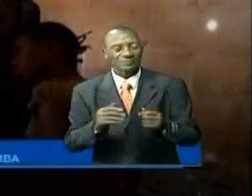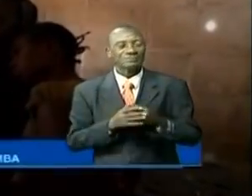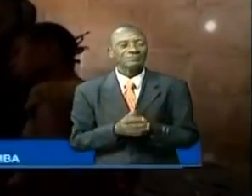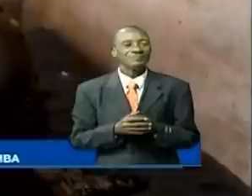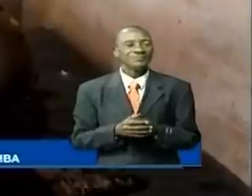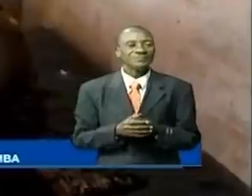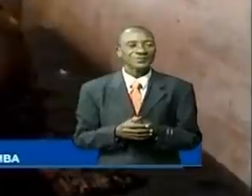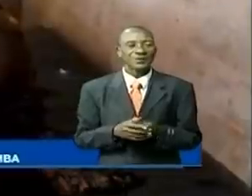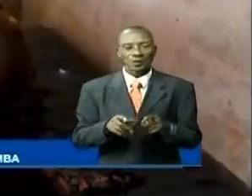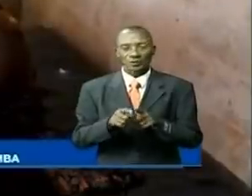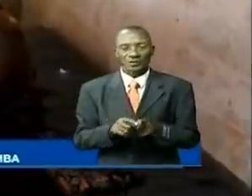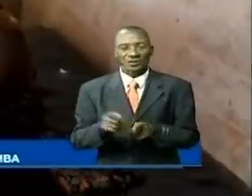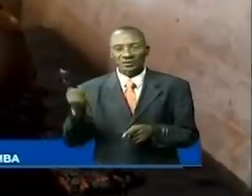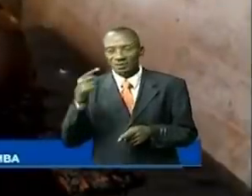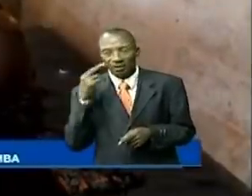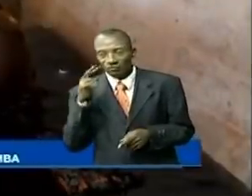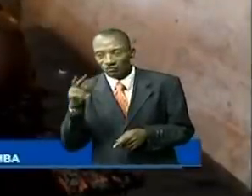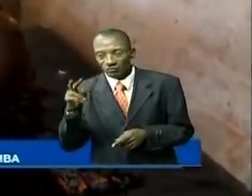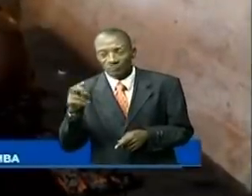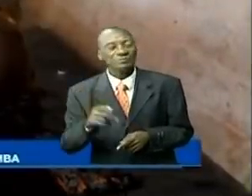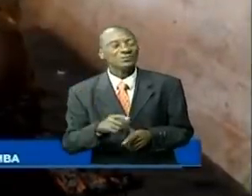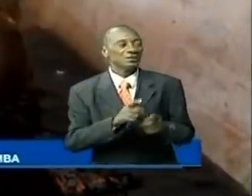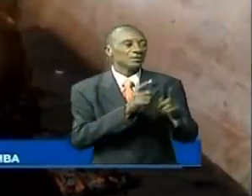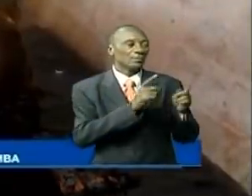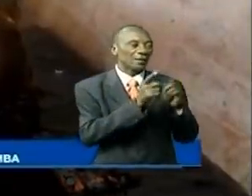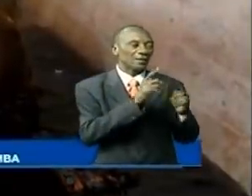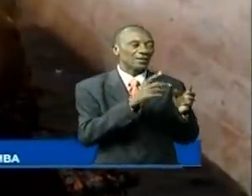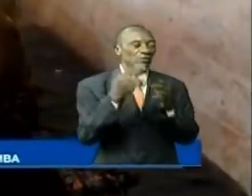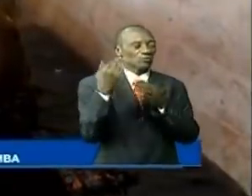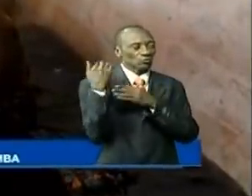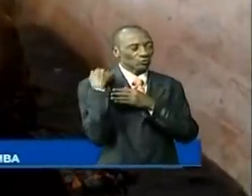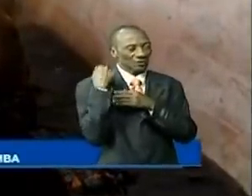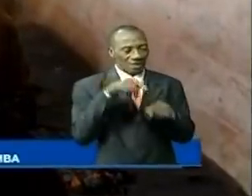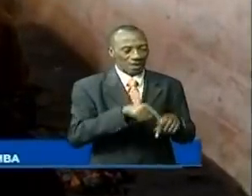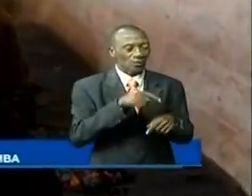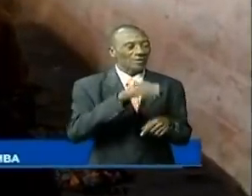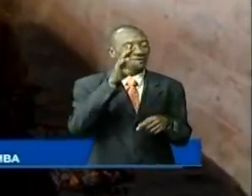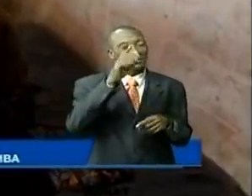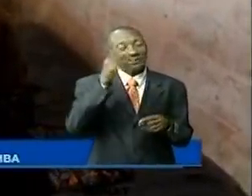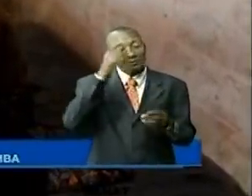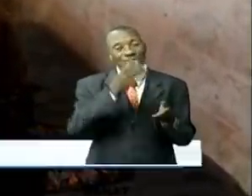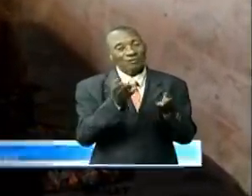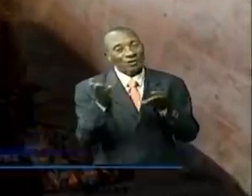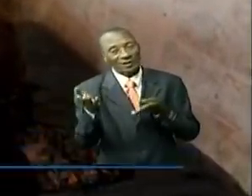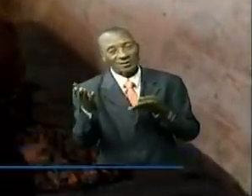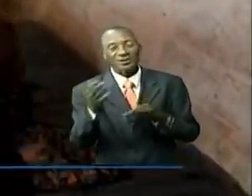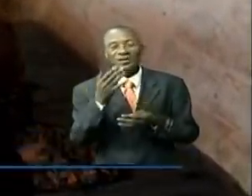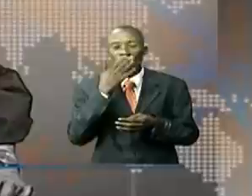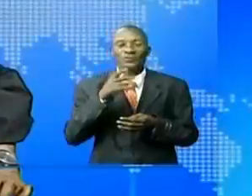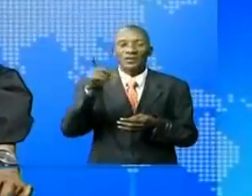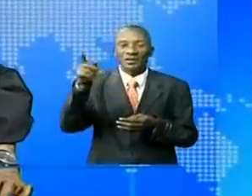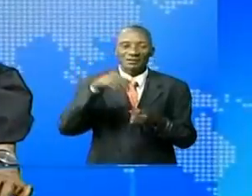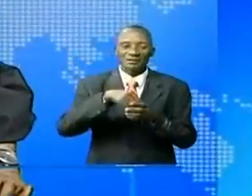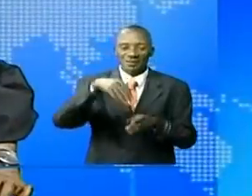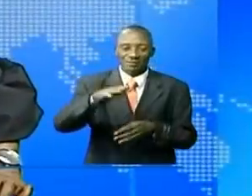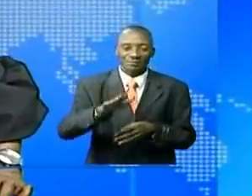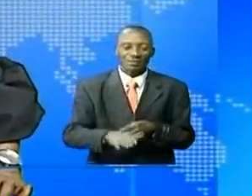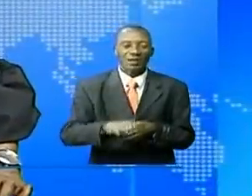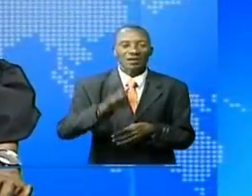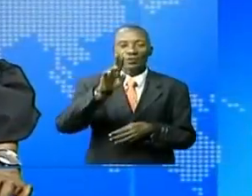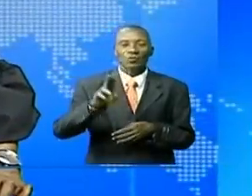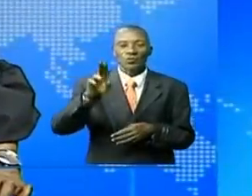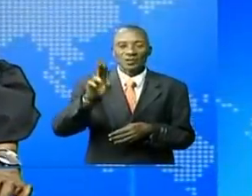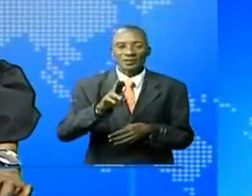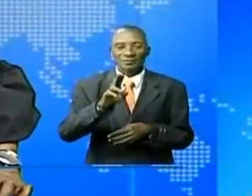pour la réhabilitation et la modernisation de tous les postes, aires et zones de santé de la province du Bazouélé. Et bientôt, une